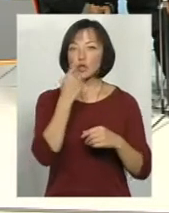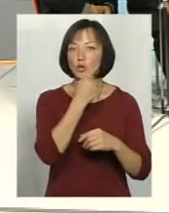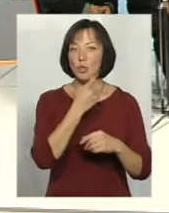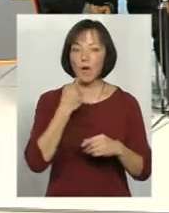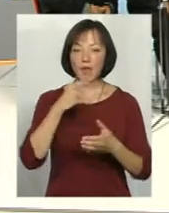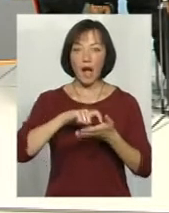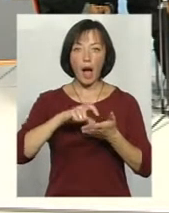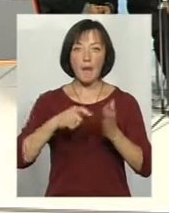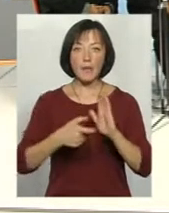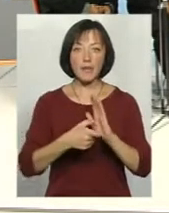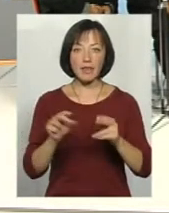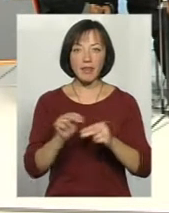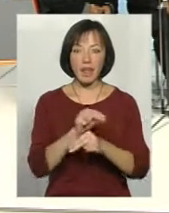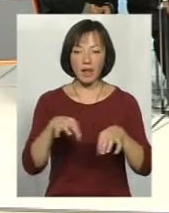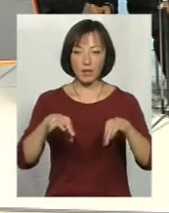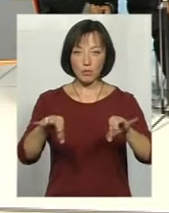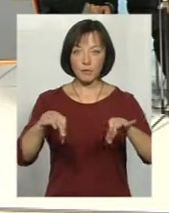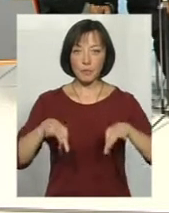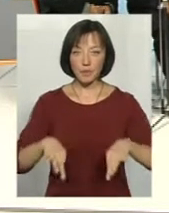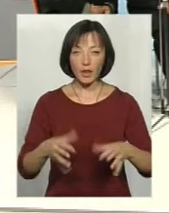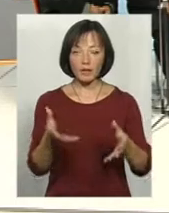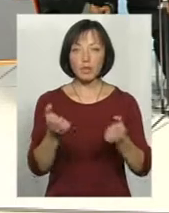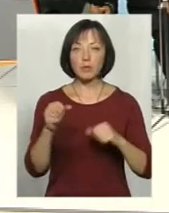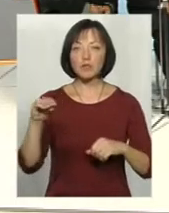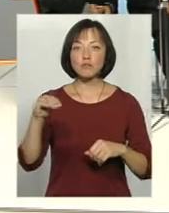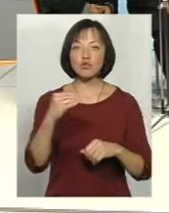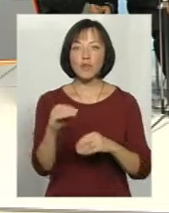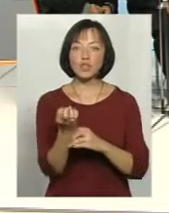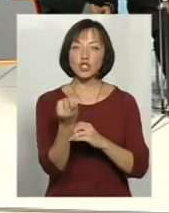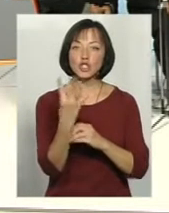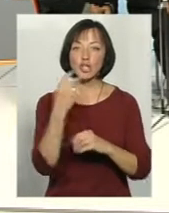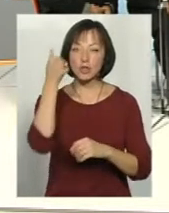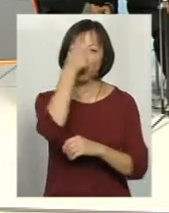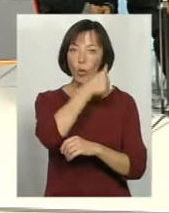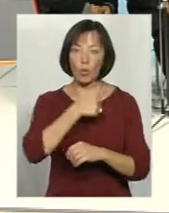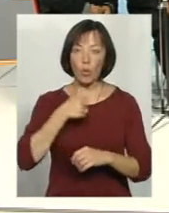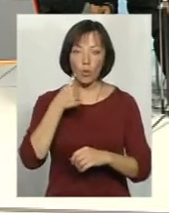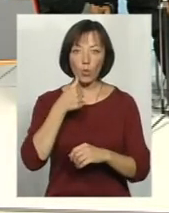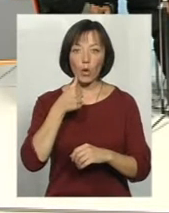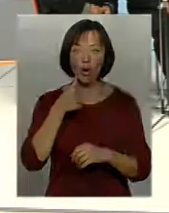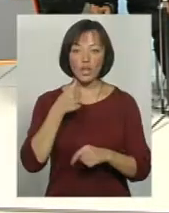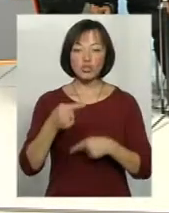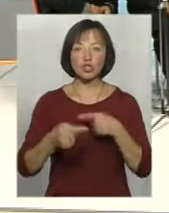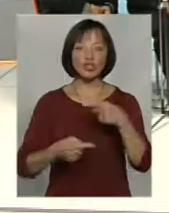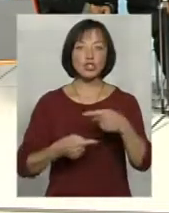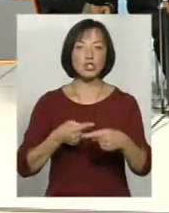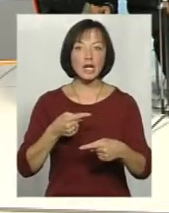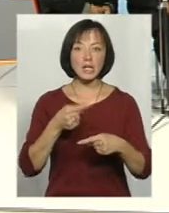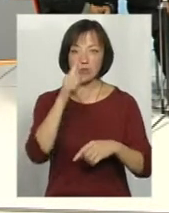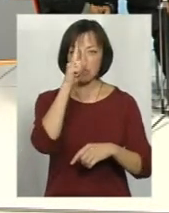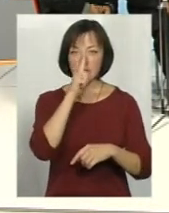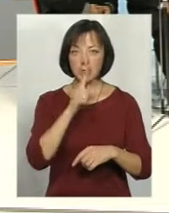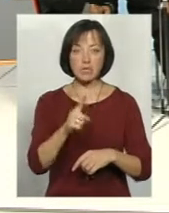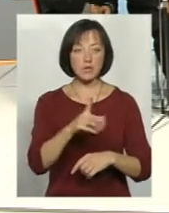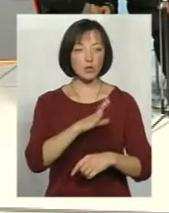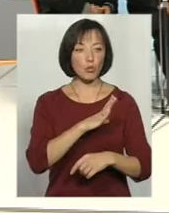який ми отримали в жовтні 2014 року. Майже через місяць він